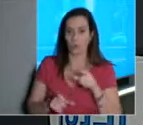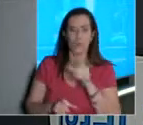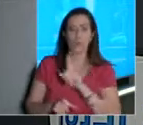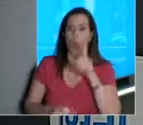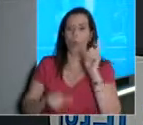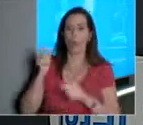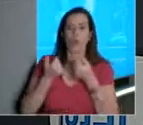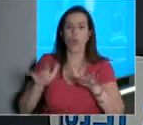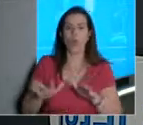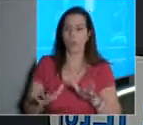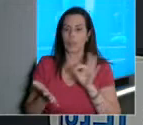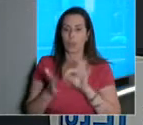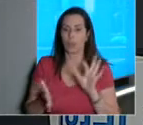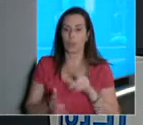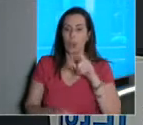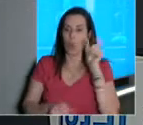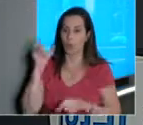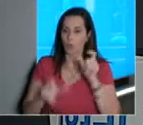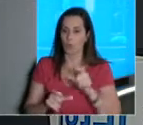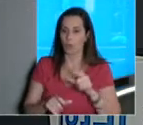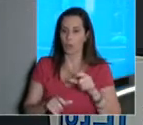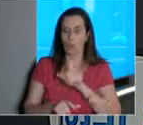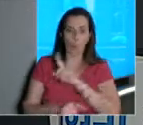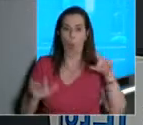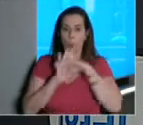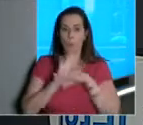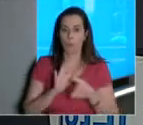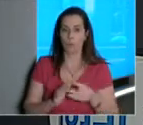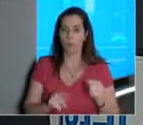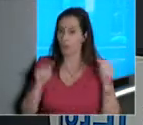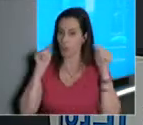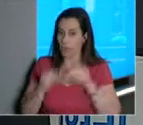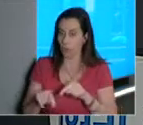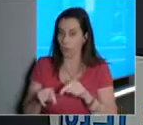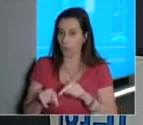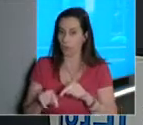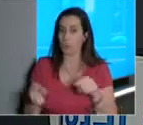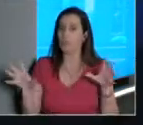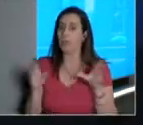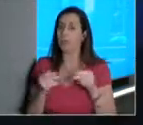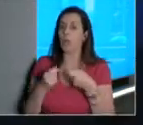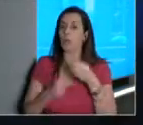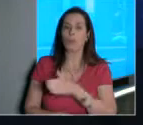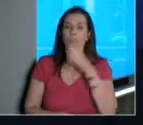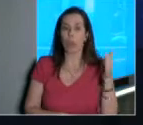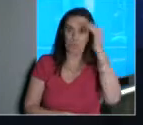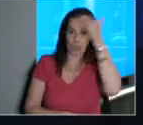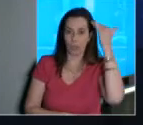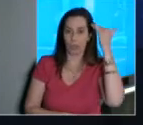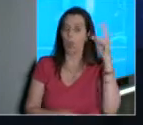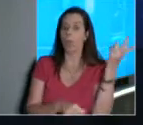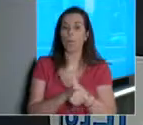לא אוכלוסייה מוחלשת, נקודה. זו אוכלוסייה של מאגרים בלתי חוקיים שהגיעו לפה בעזרת ארגוני שמאל קיצוני,